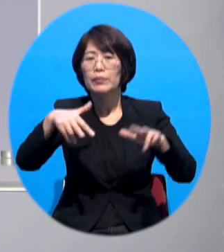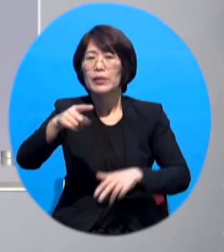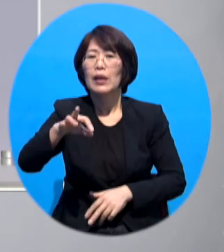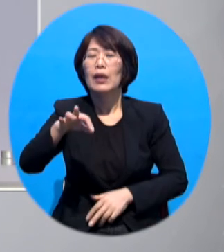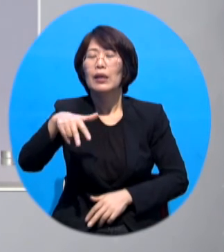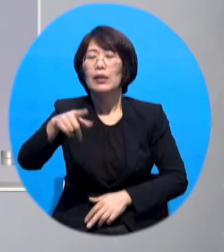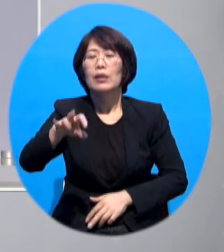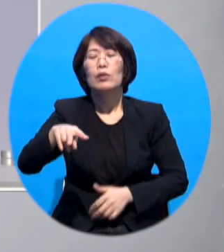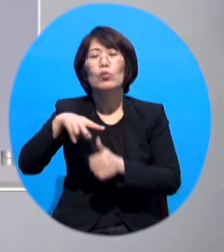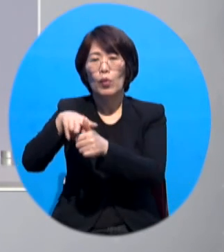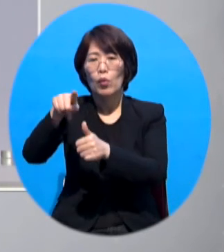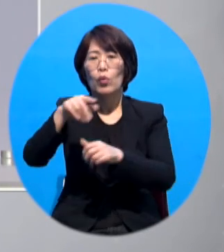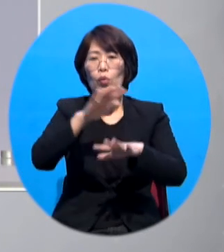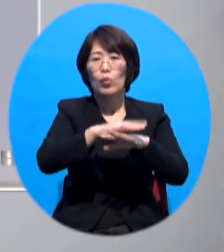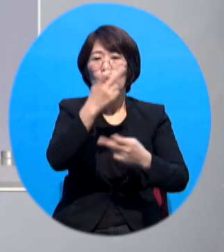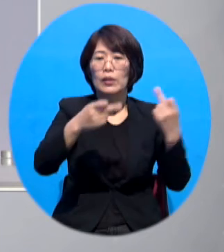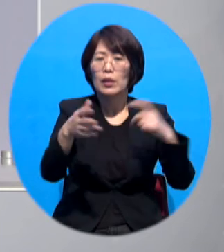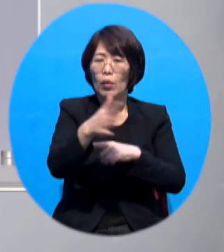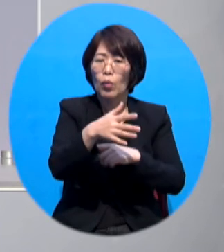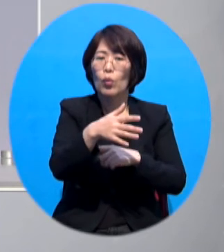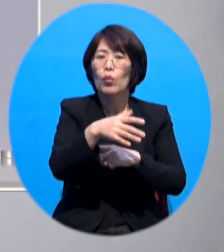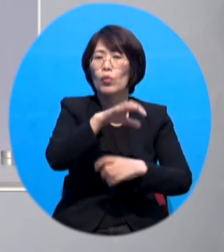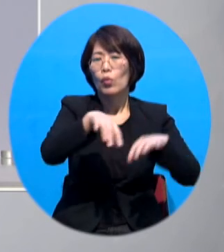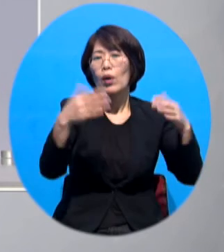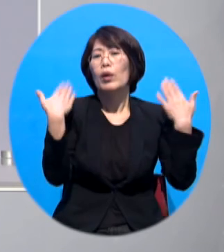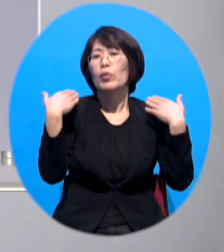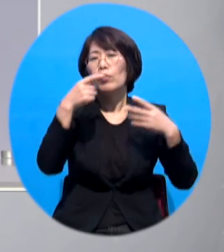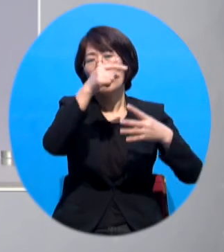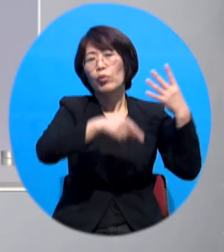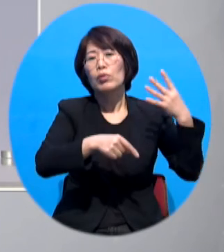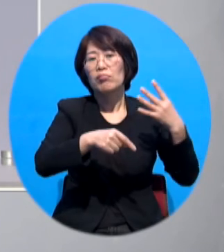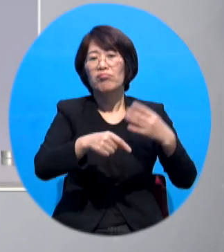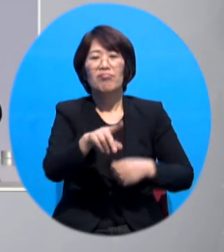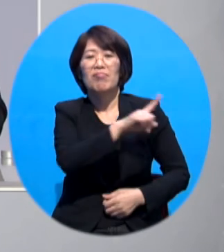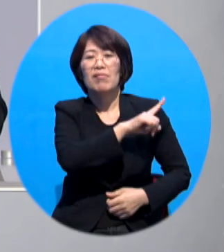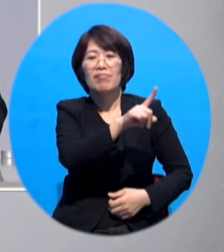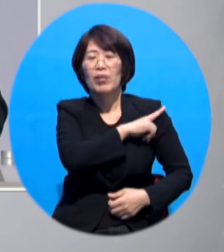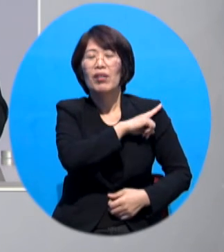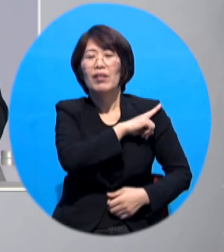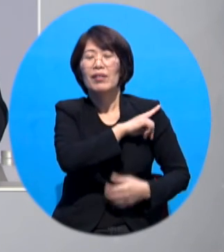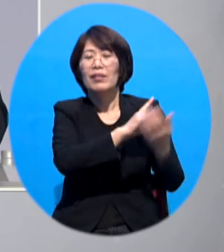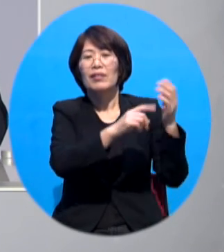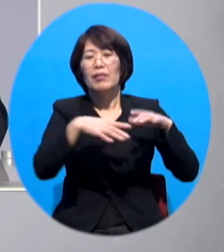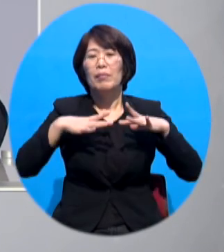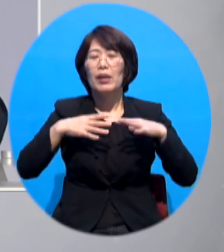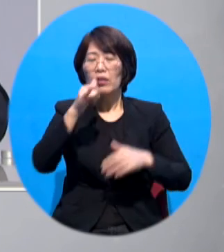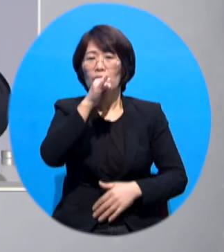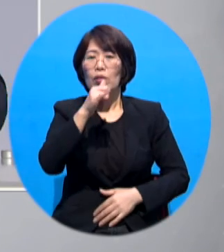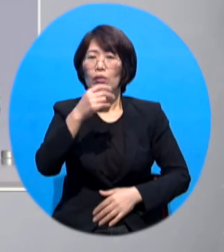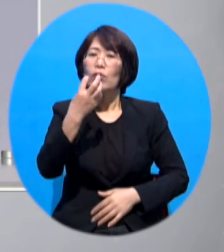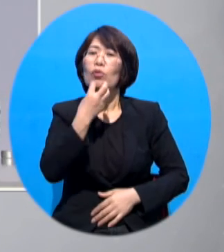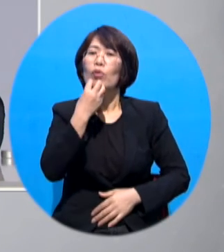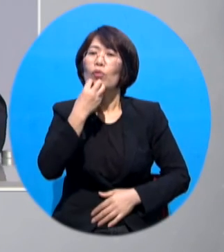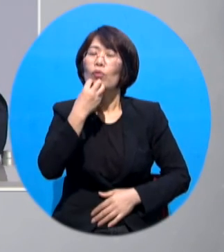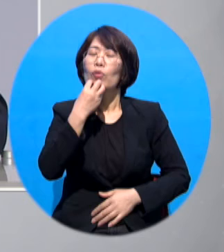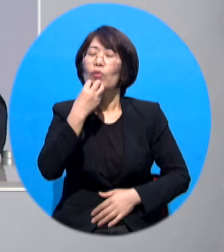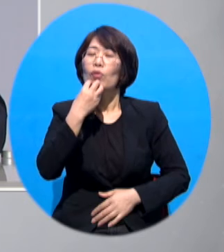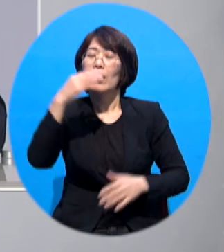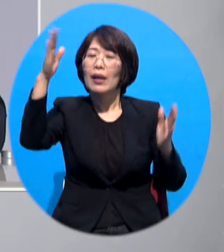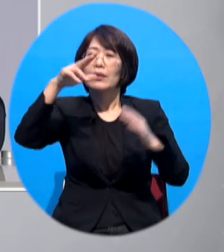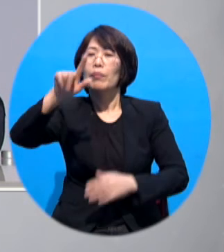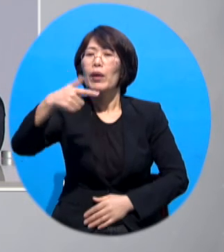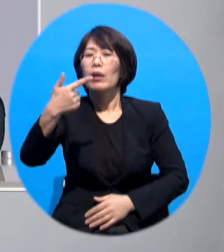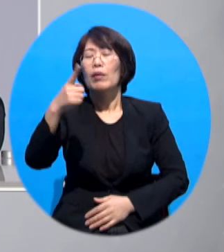께서는 농사 노천 유학을 최고의 치적으로 홍보하고 있습니다 서울의 150명의 학생을 위해